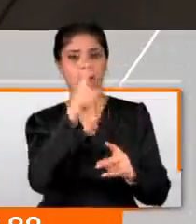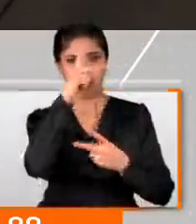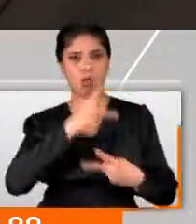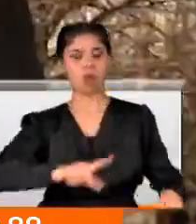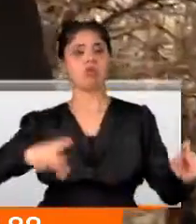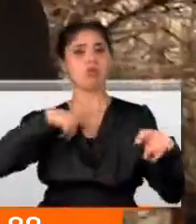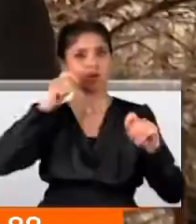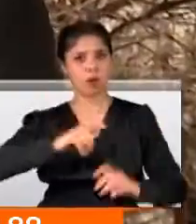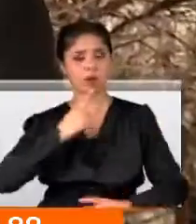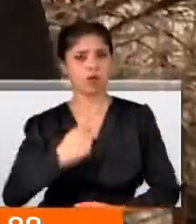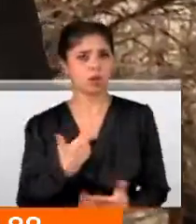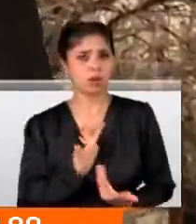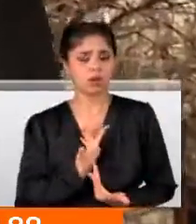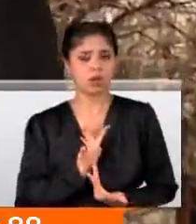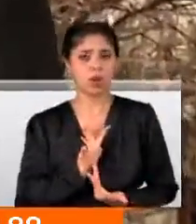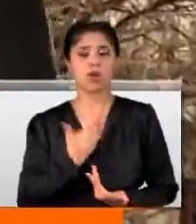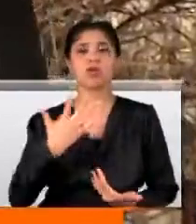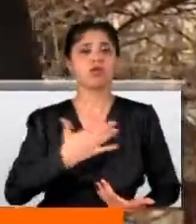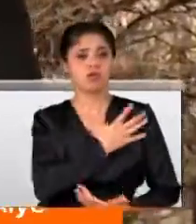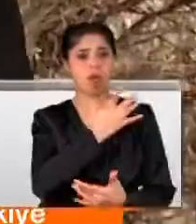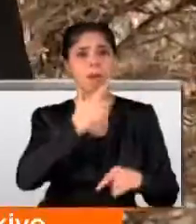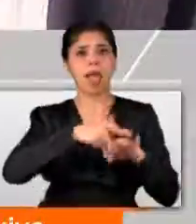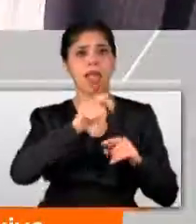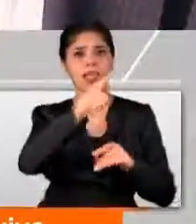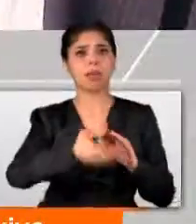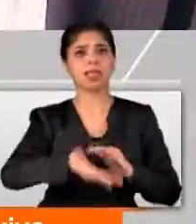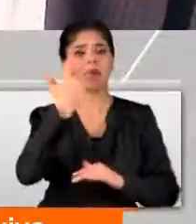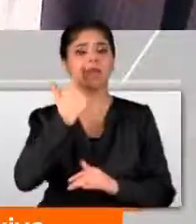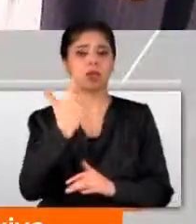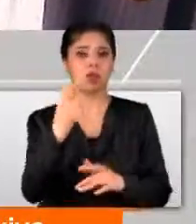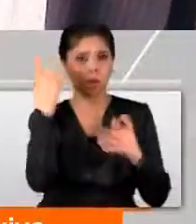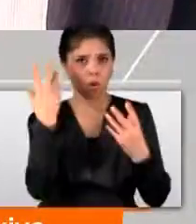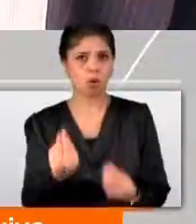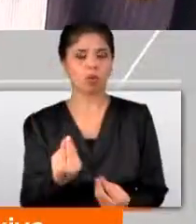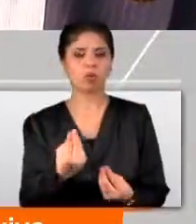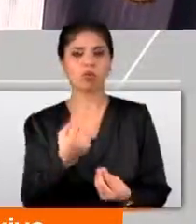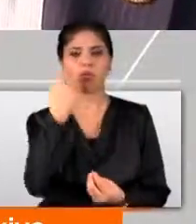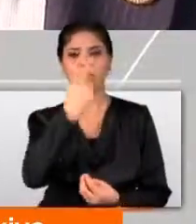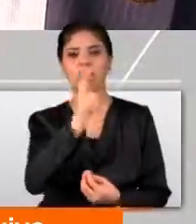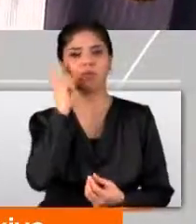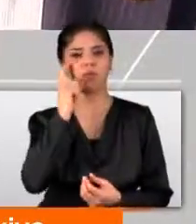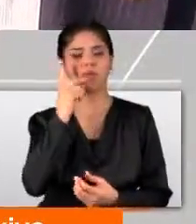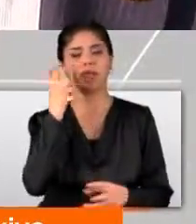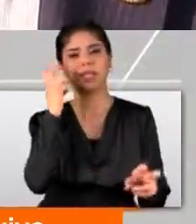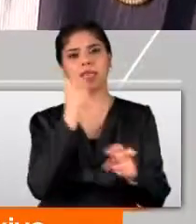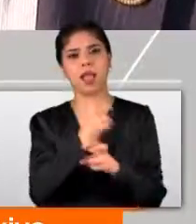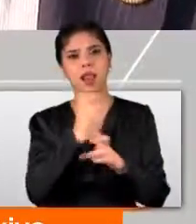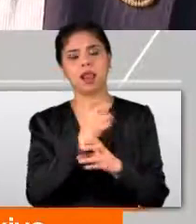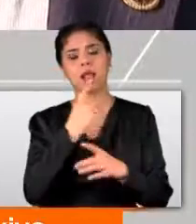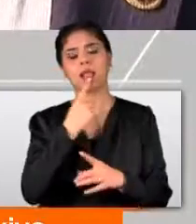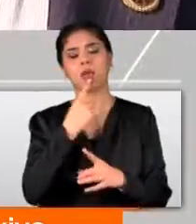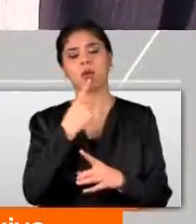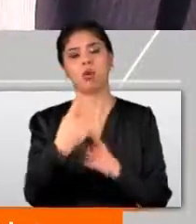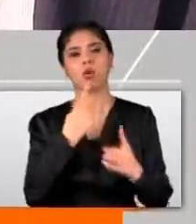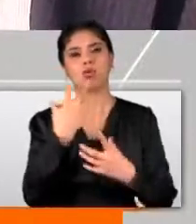kapı açacağız diyor. CHP, HDP'nin bir adım da önüne geçmiştir. Bu tür yaklaşımları çok tehlikeli bir söylem